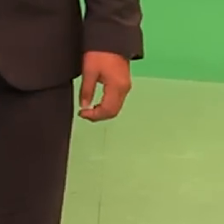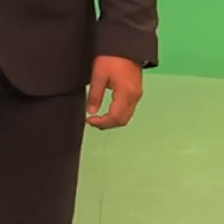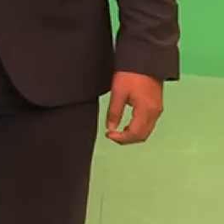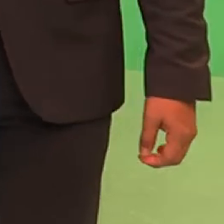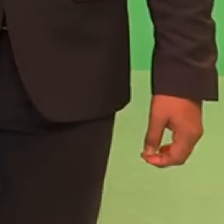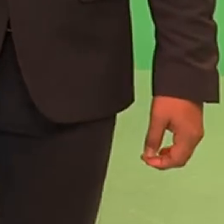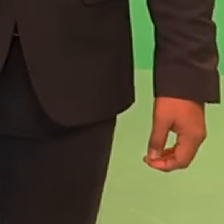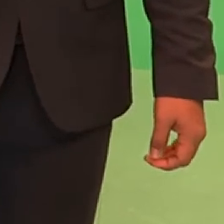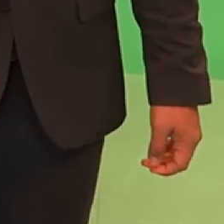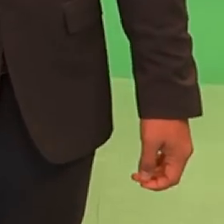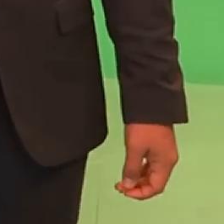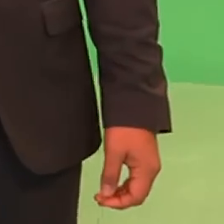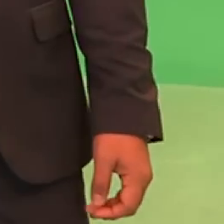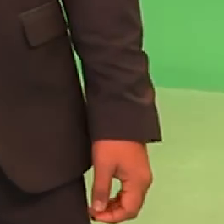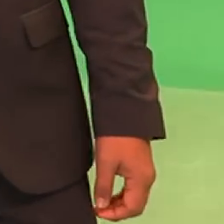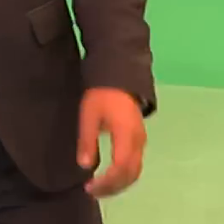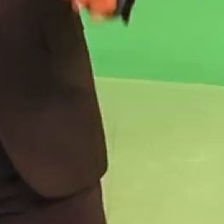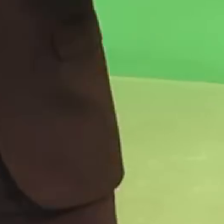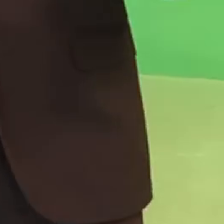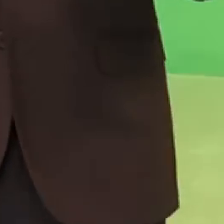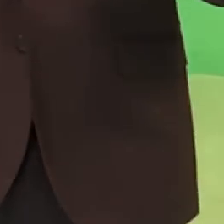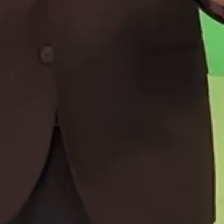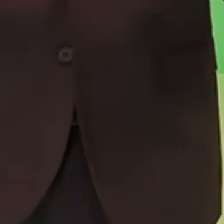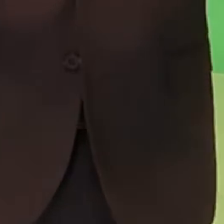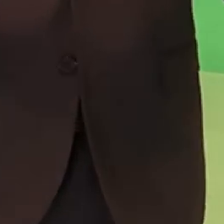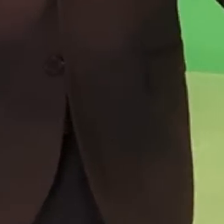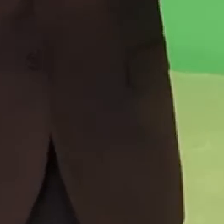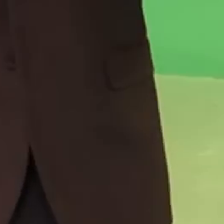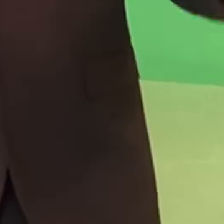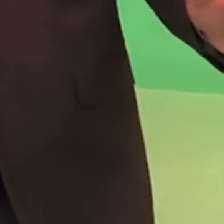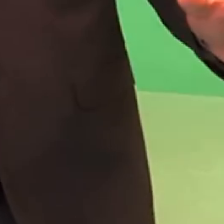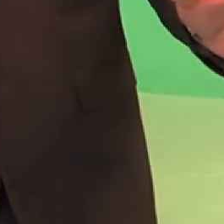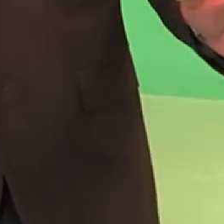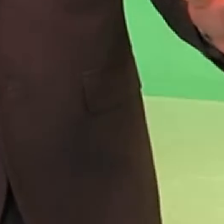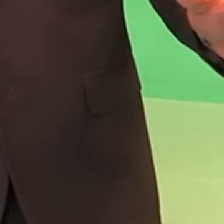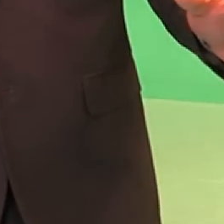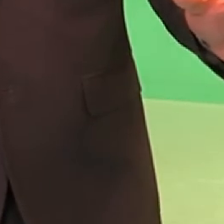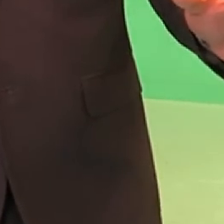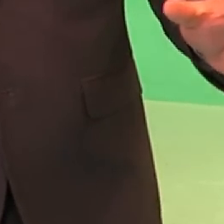dalam dan luar negara, antarabangsa, ekonomi, sukan dan gaya hidup semuanya